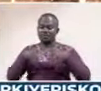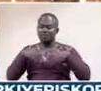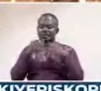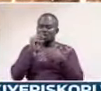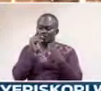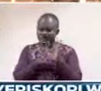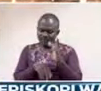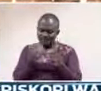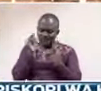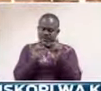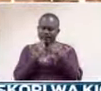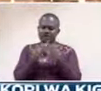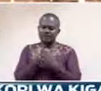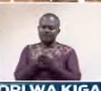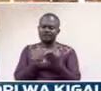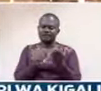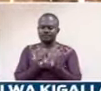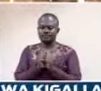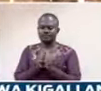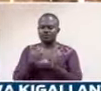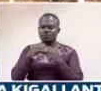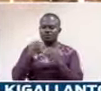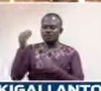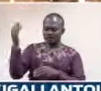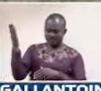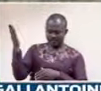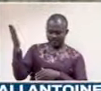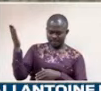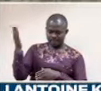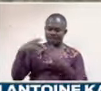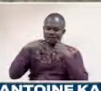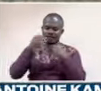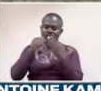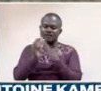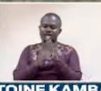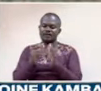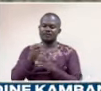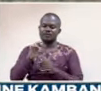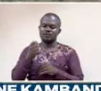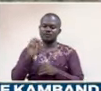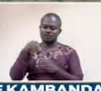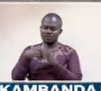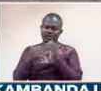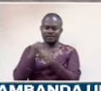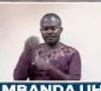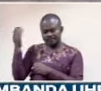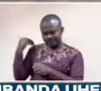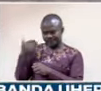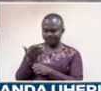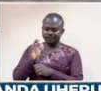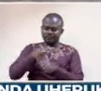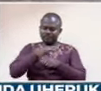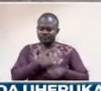uravuga iki? Niba abaturage bishwe. Umuyobozi w'aka karere bwana Habitegeko François avuga ko akarere ka Nyaruguru mu myaka ishize kasubizwaga